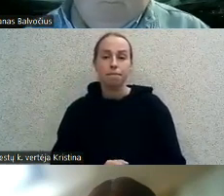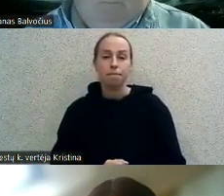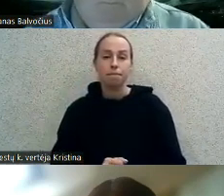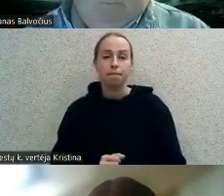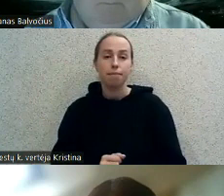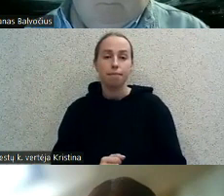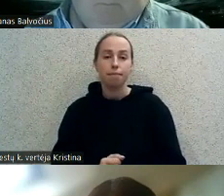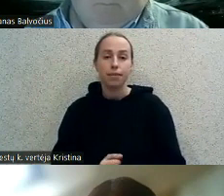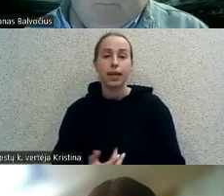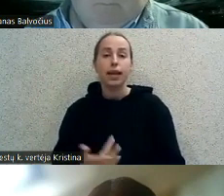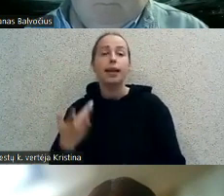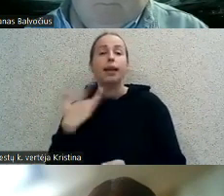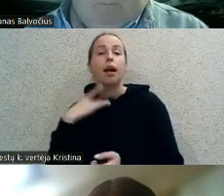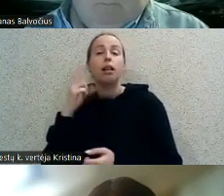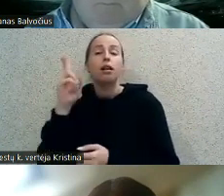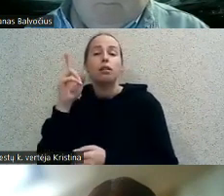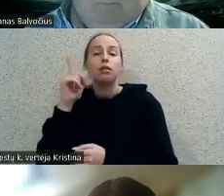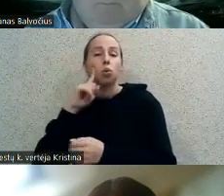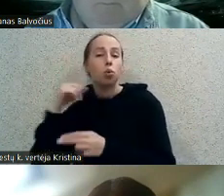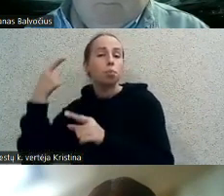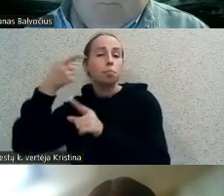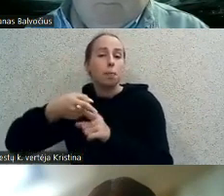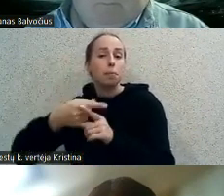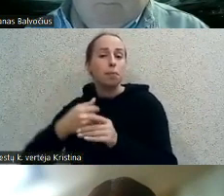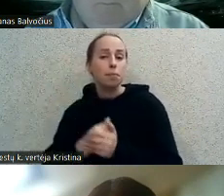Gal kas nori papildyti? Ačiū labai.